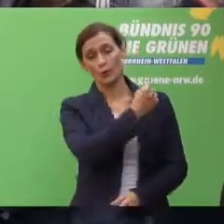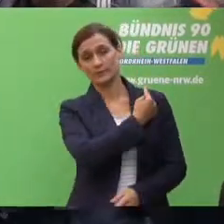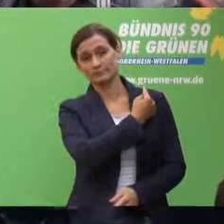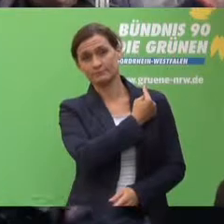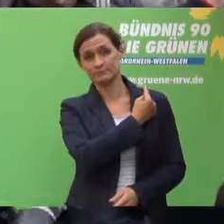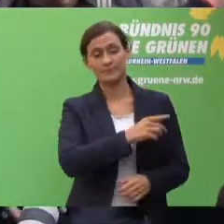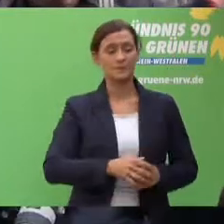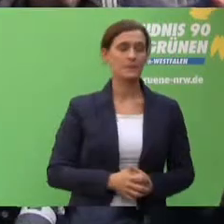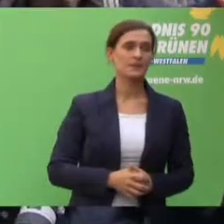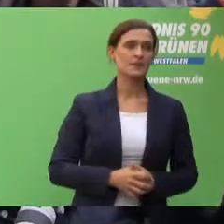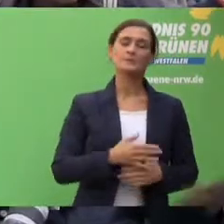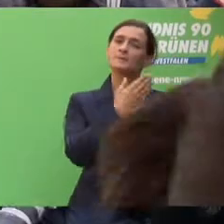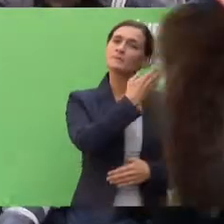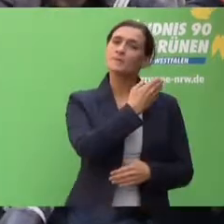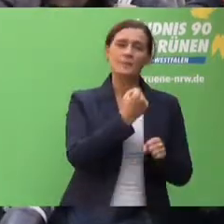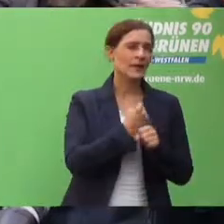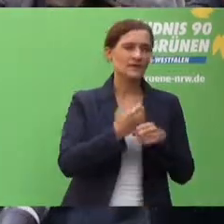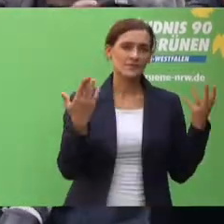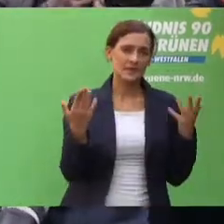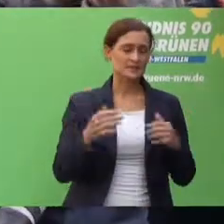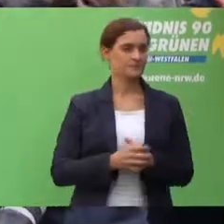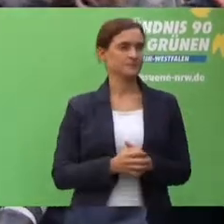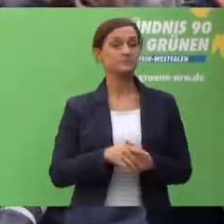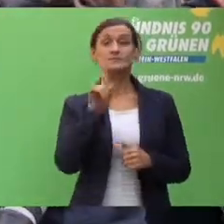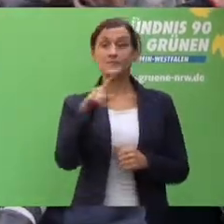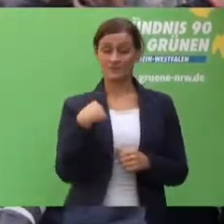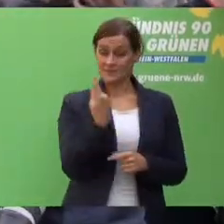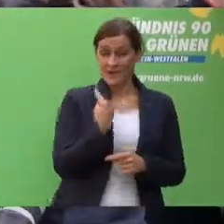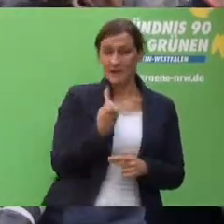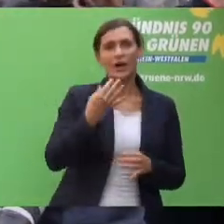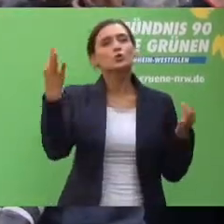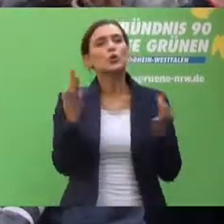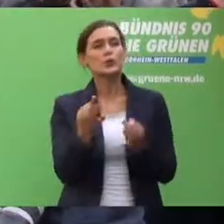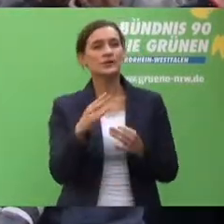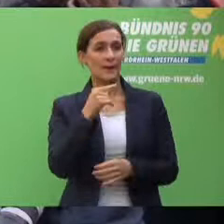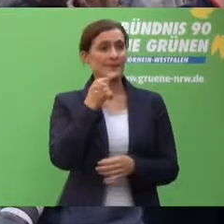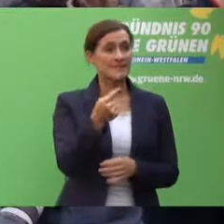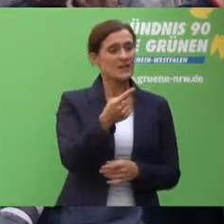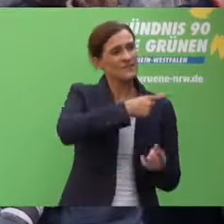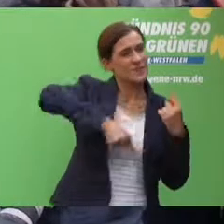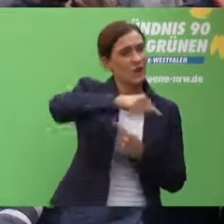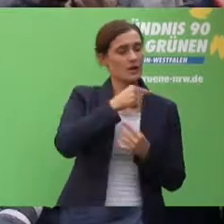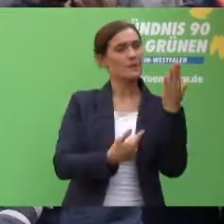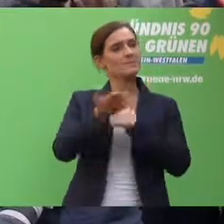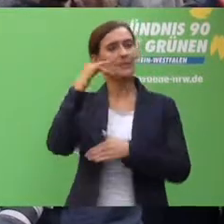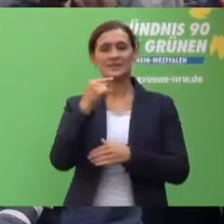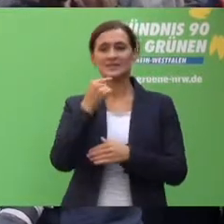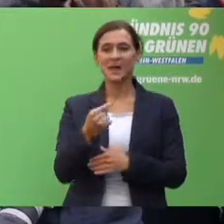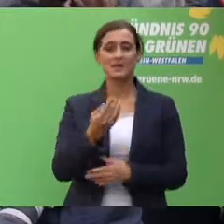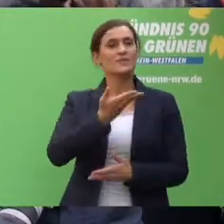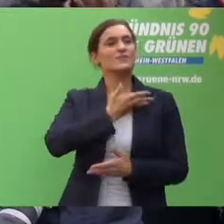macht aus der Aussage von uns, dass wir gesagt haben, wir